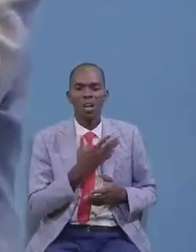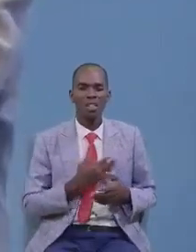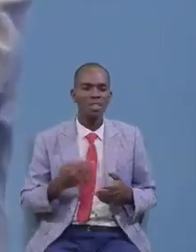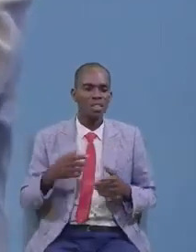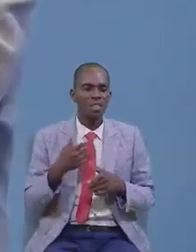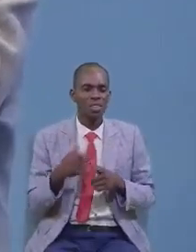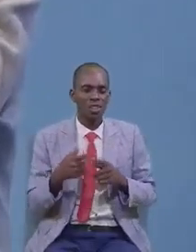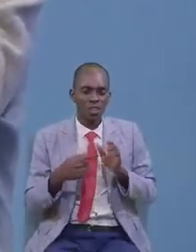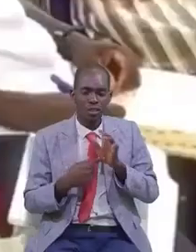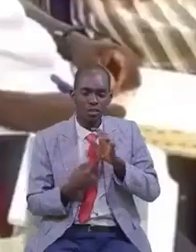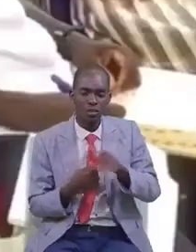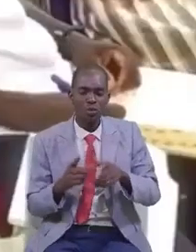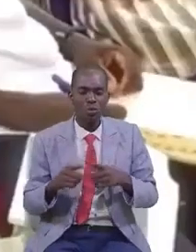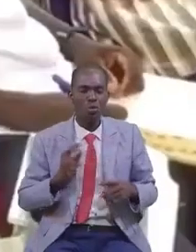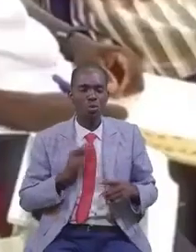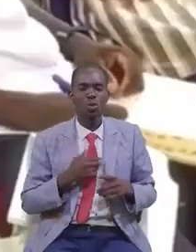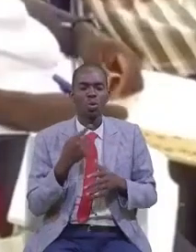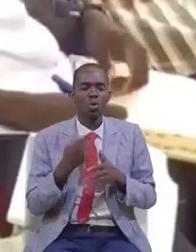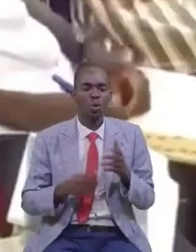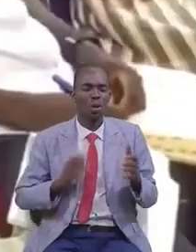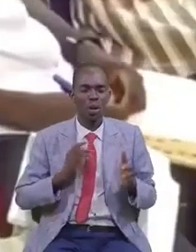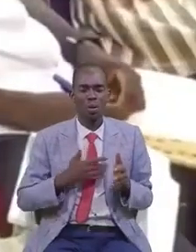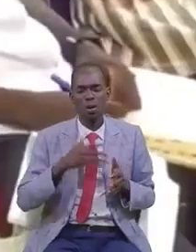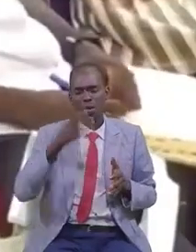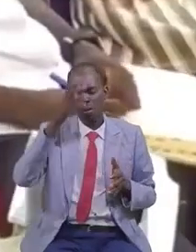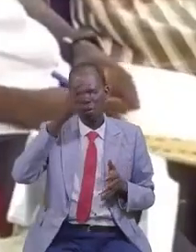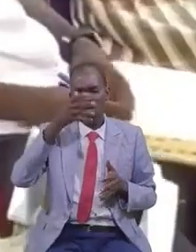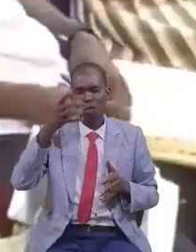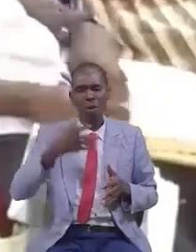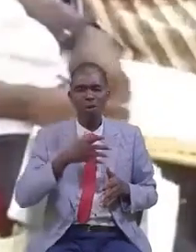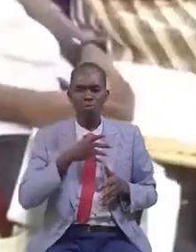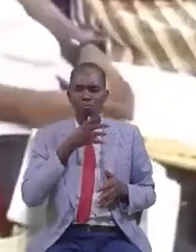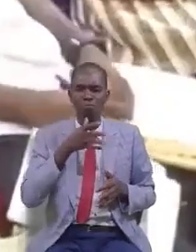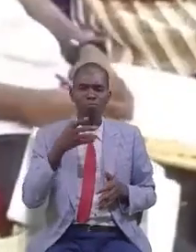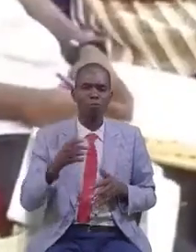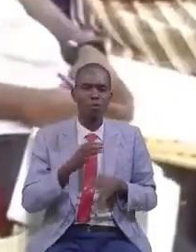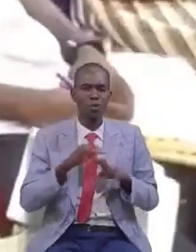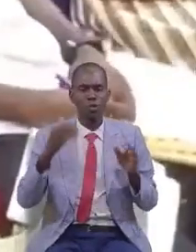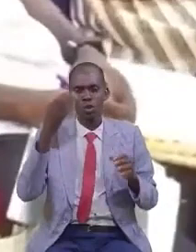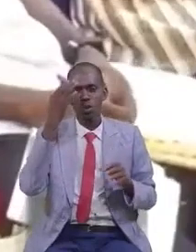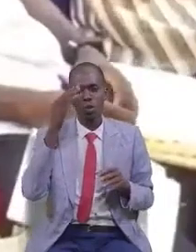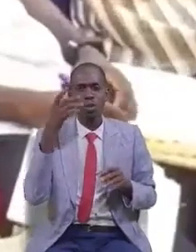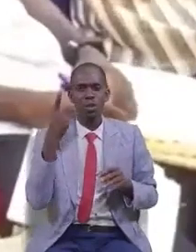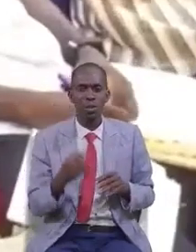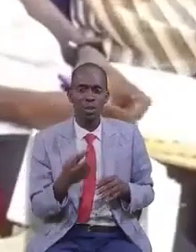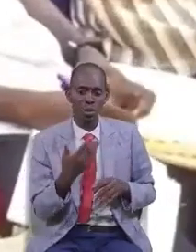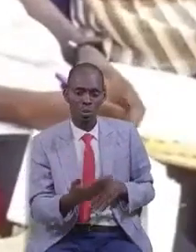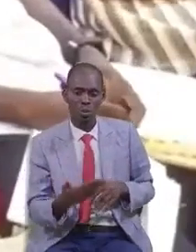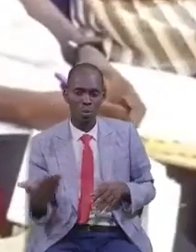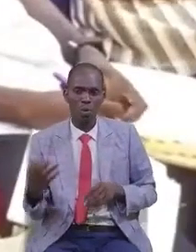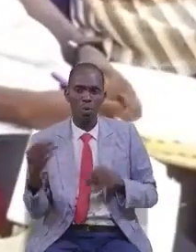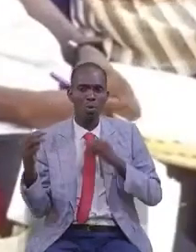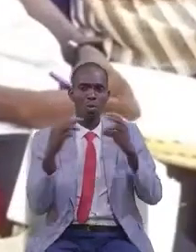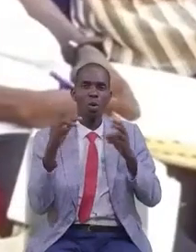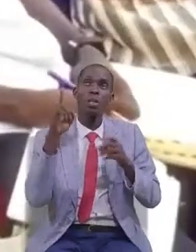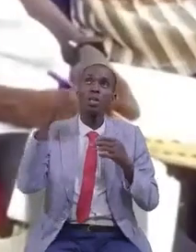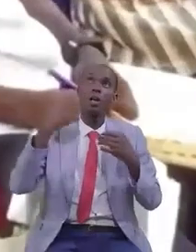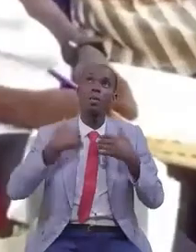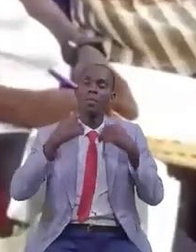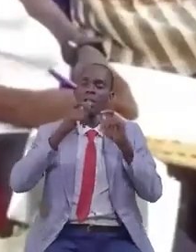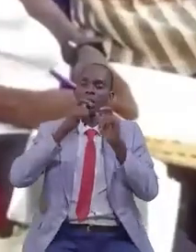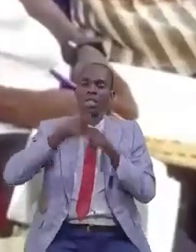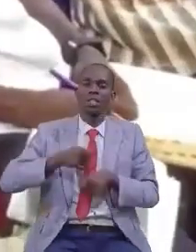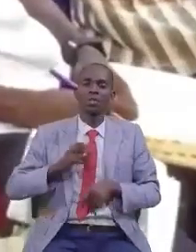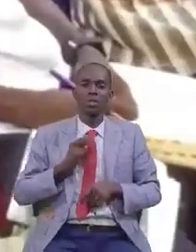forefathers did not know. మన పితరులకు తెలియని దాన్ని ఆయన మనకు బయలుపరిచాడు. The weapon he has given us. ఆయన మనకు ఆయుధాన్ని ఇచ్చాడు.